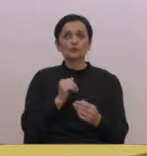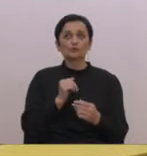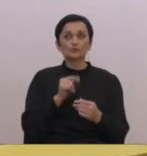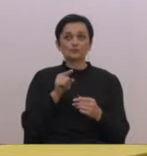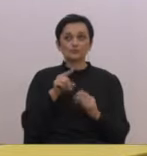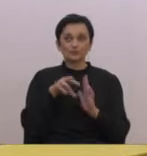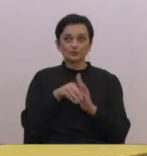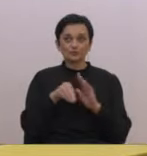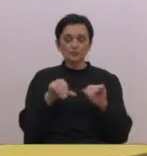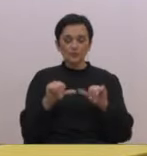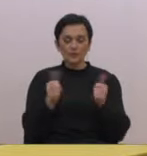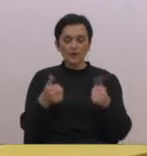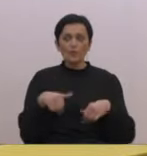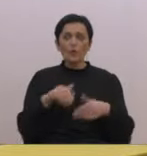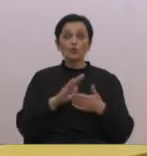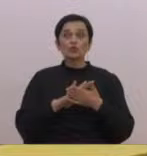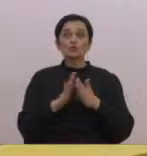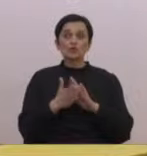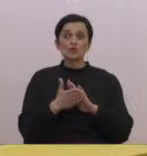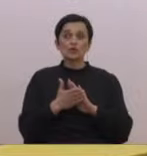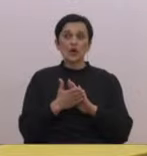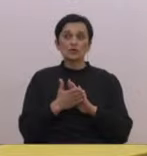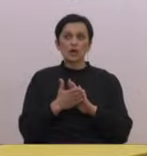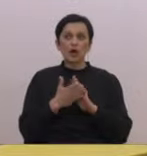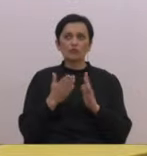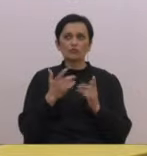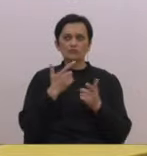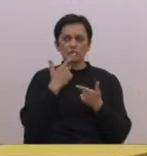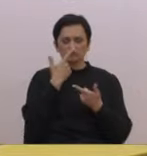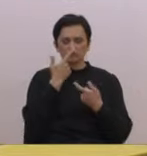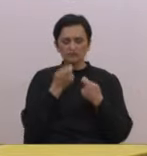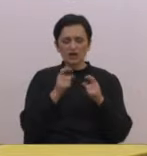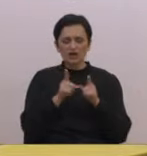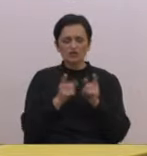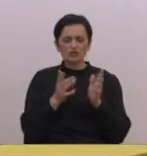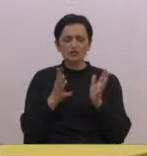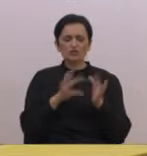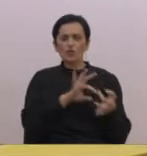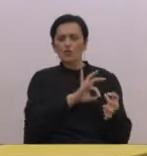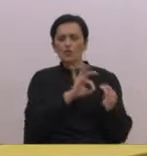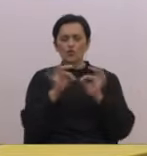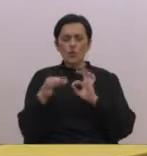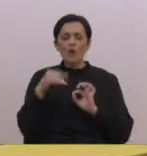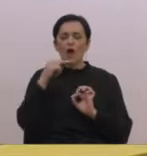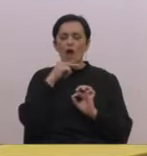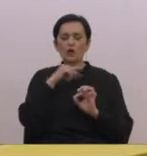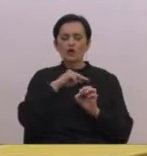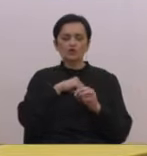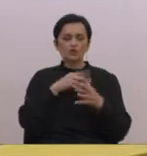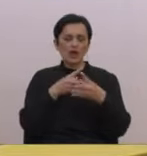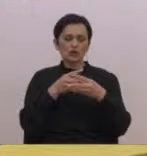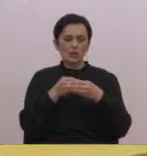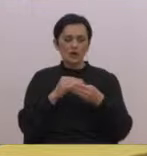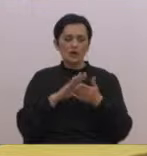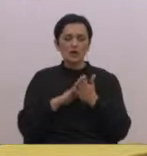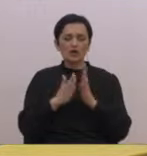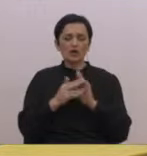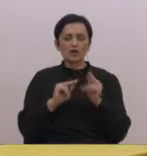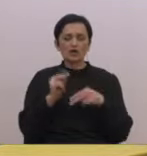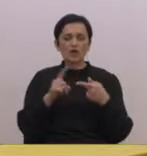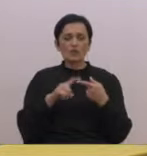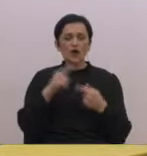მათ შორის ფორმალური შეთანხმება რომ და ყოველის რომ ესეთი კომპლექსური ეკონომიკური თანამშრომლობის შესახებ გავაფორმეთ